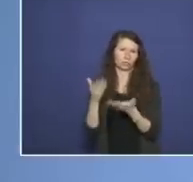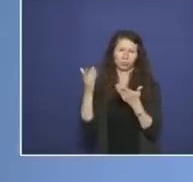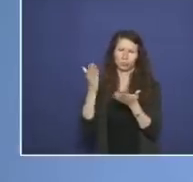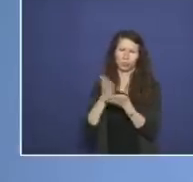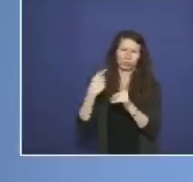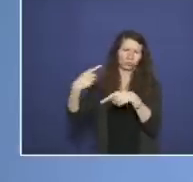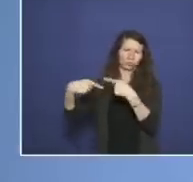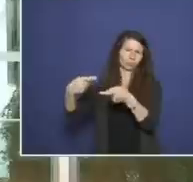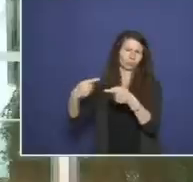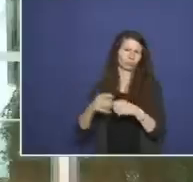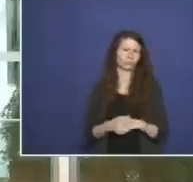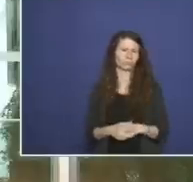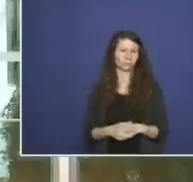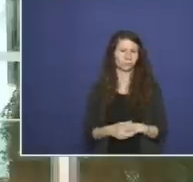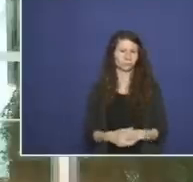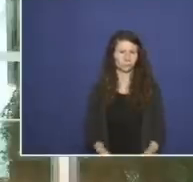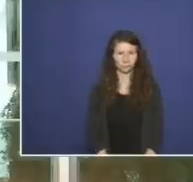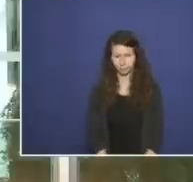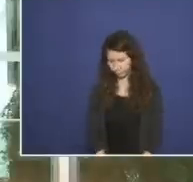getan.